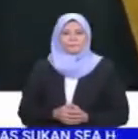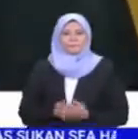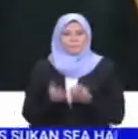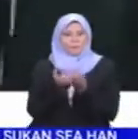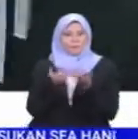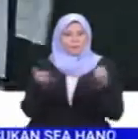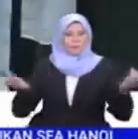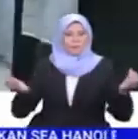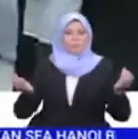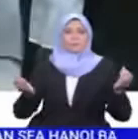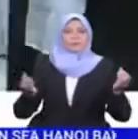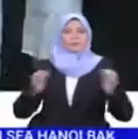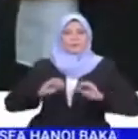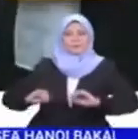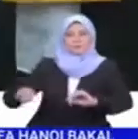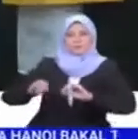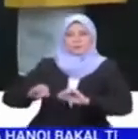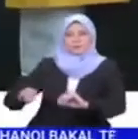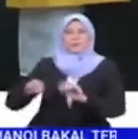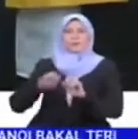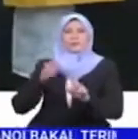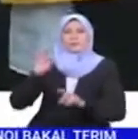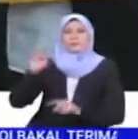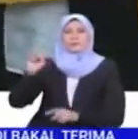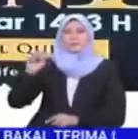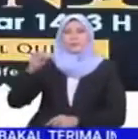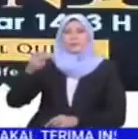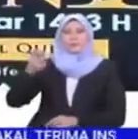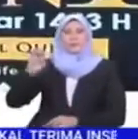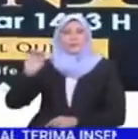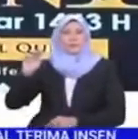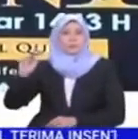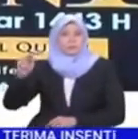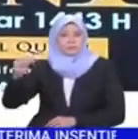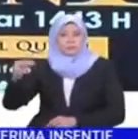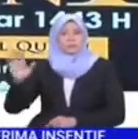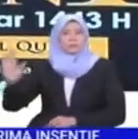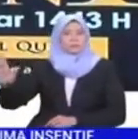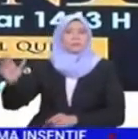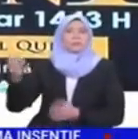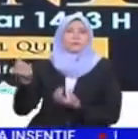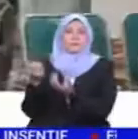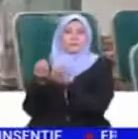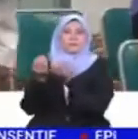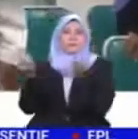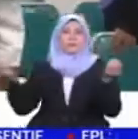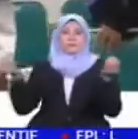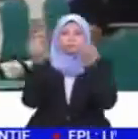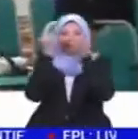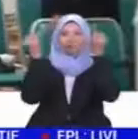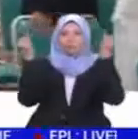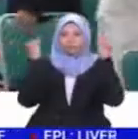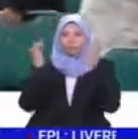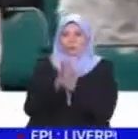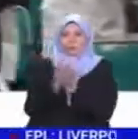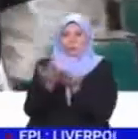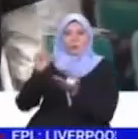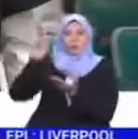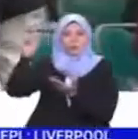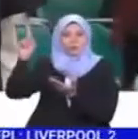Graduan telah didik dan ditalaki oleh Sheikh Abdullah Subhi Mar'i yang merupakan pemegang ijazah sanad Al-Quran dan